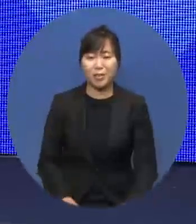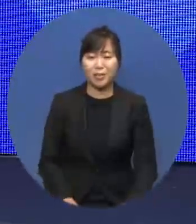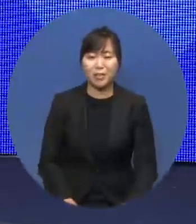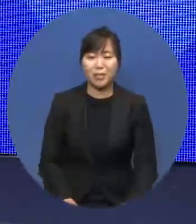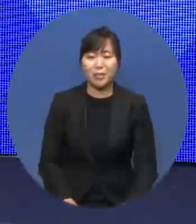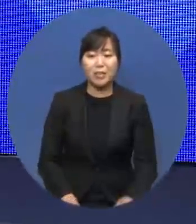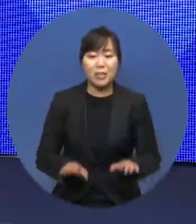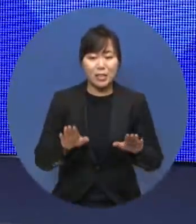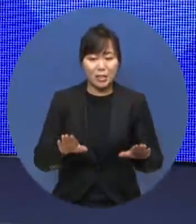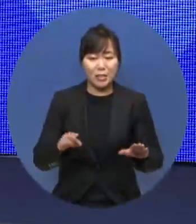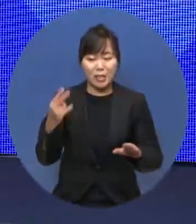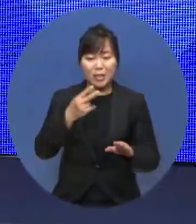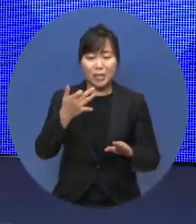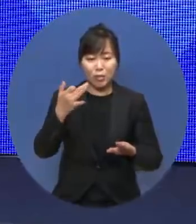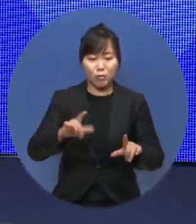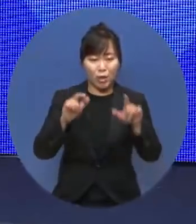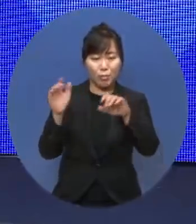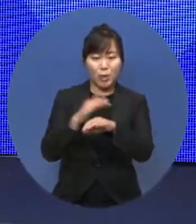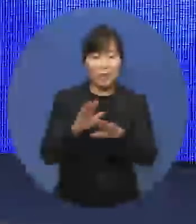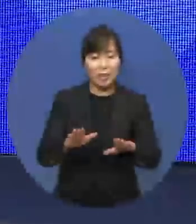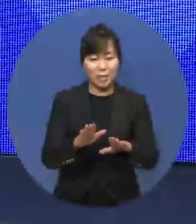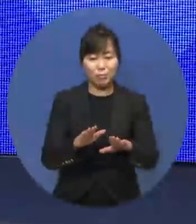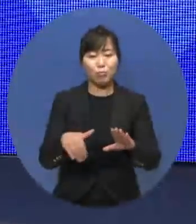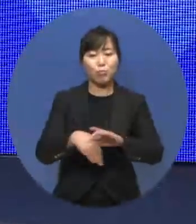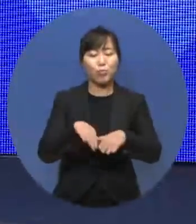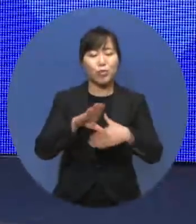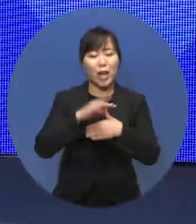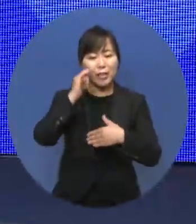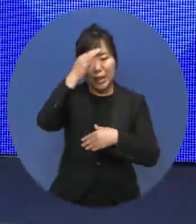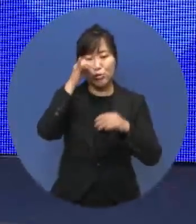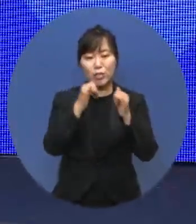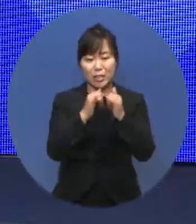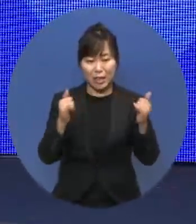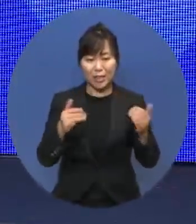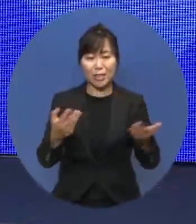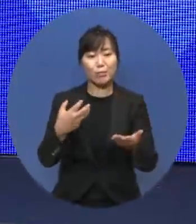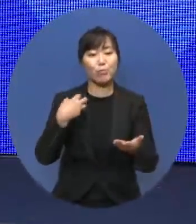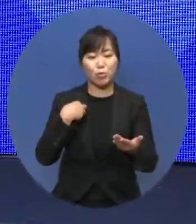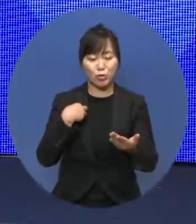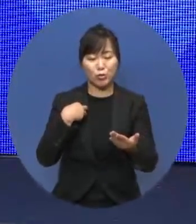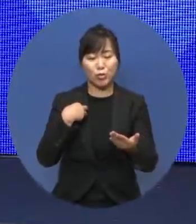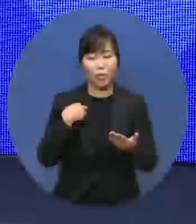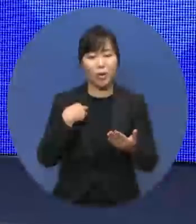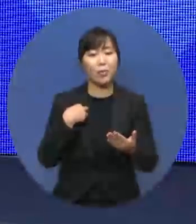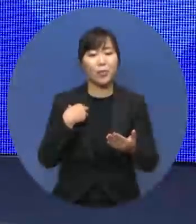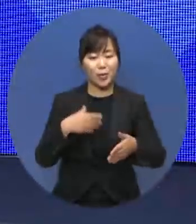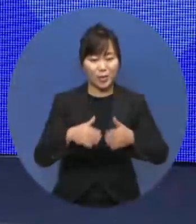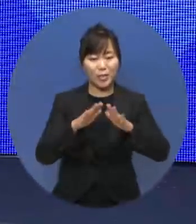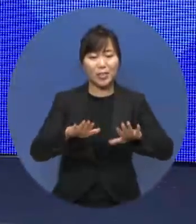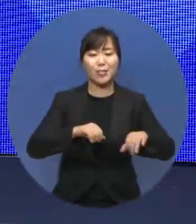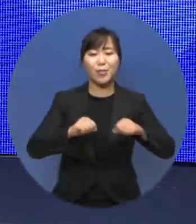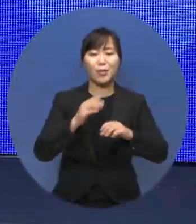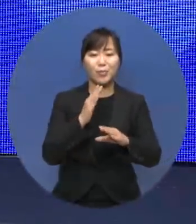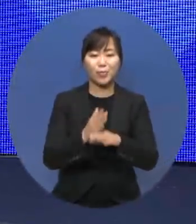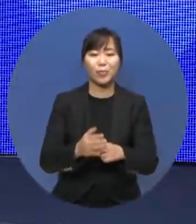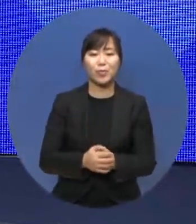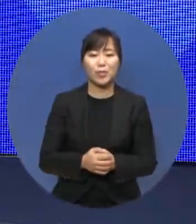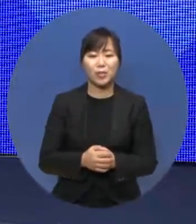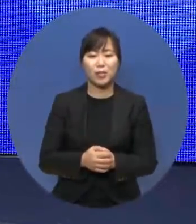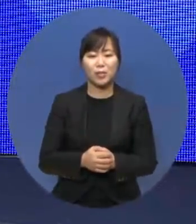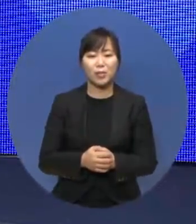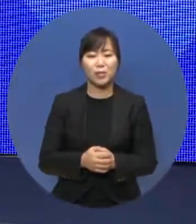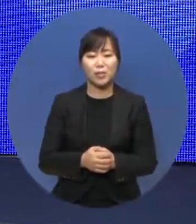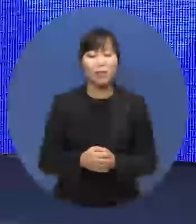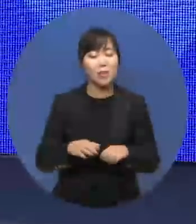제가 지금 2019년부터 지금 하는 게 문화예술인이라는 직무를 만들어서 현재 활동을 하고 있습니다.